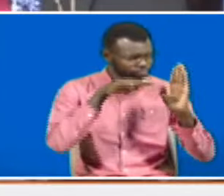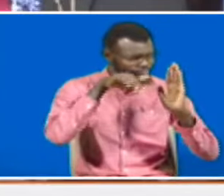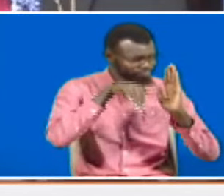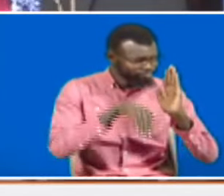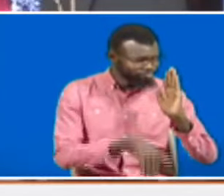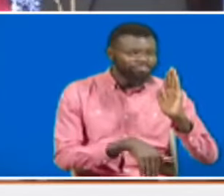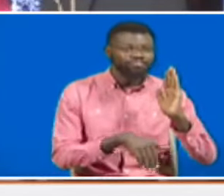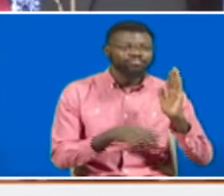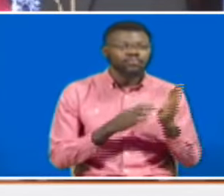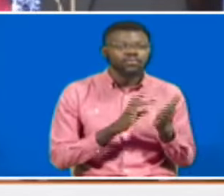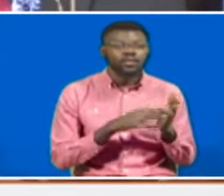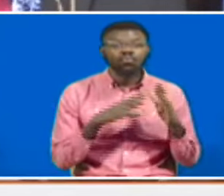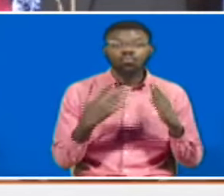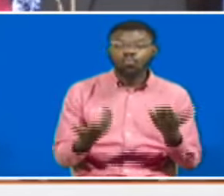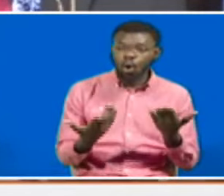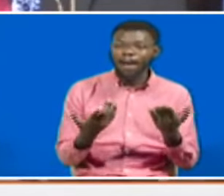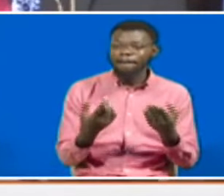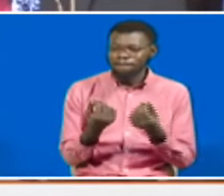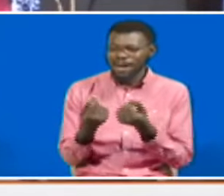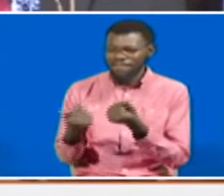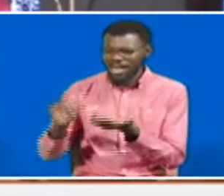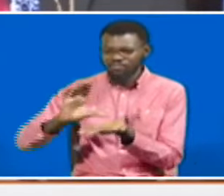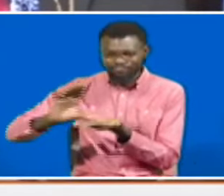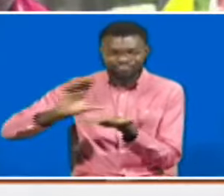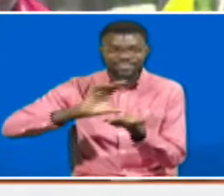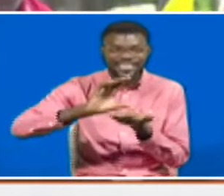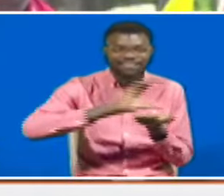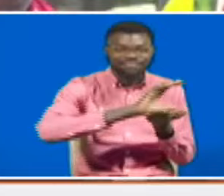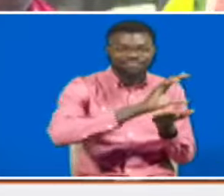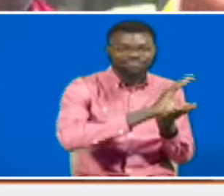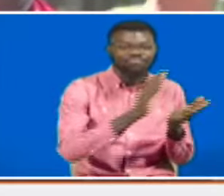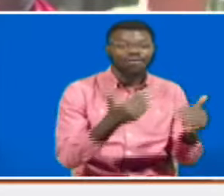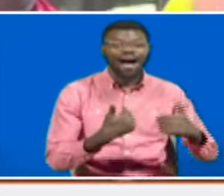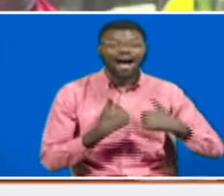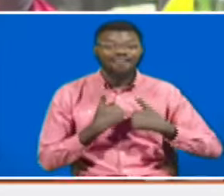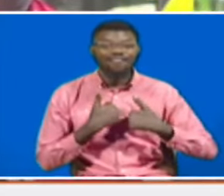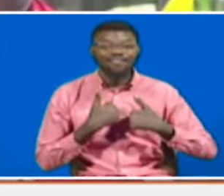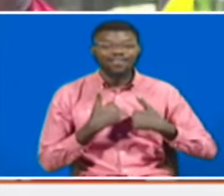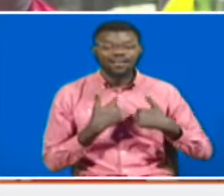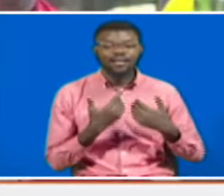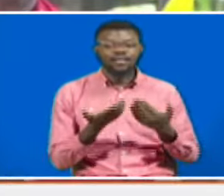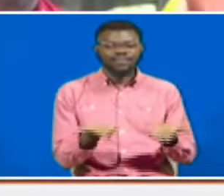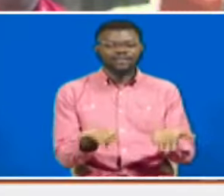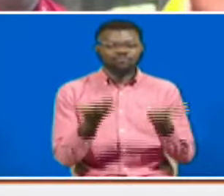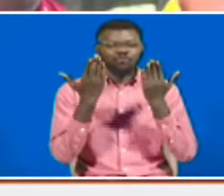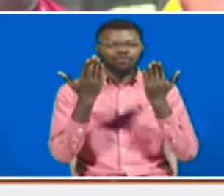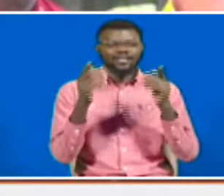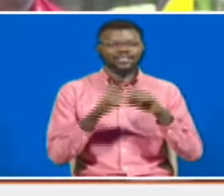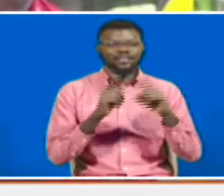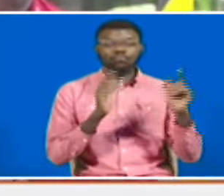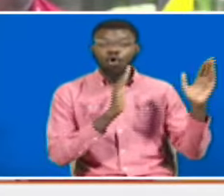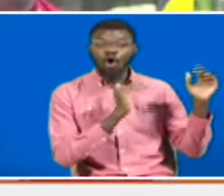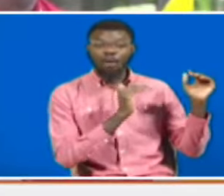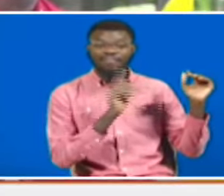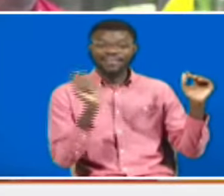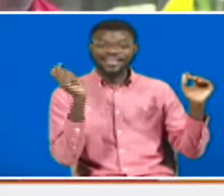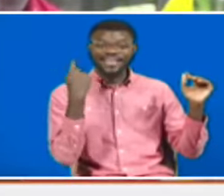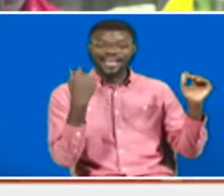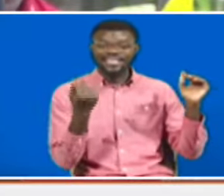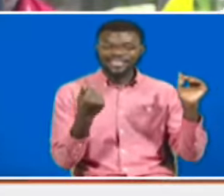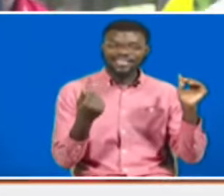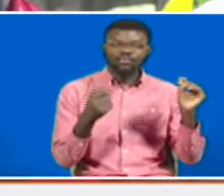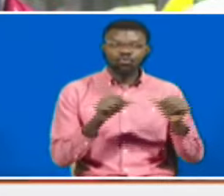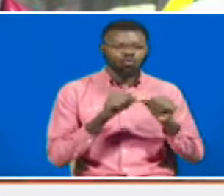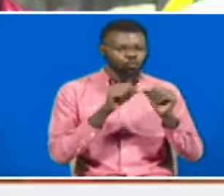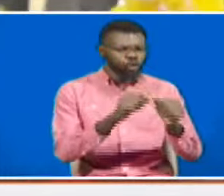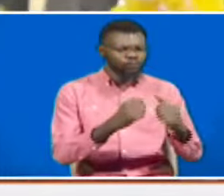kitu inaitwa remittances. Na katika remittances kuenda juu, tunatarajia shilingi ya Kenya itaendelea